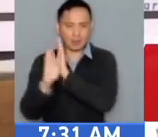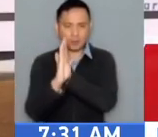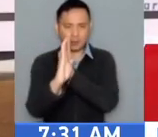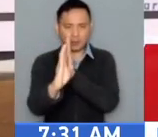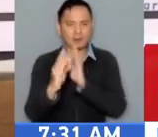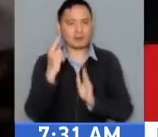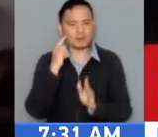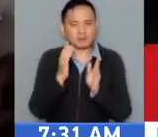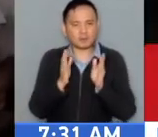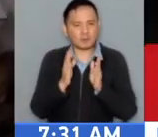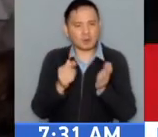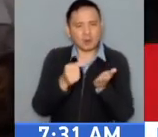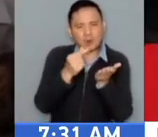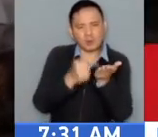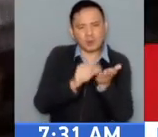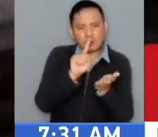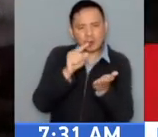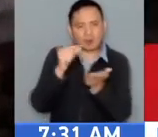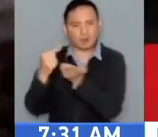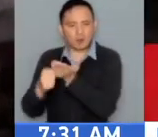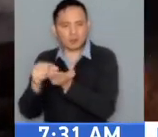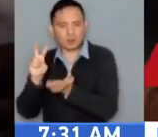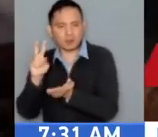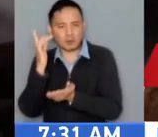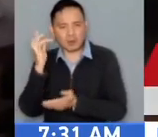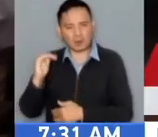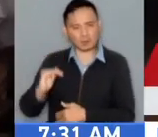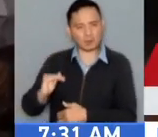ay kasya, no? Excited makita ang mga